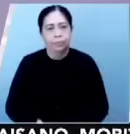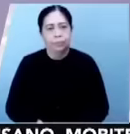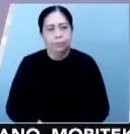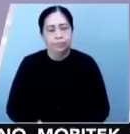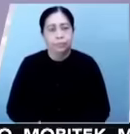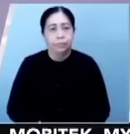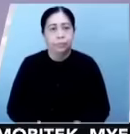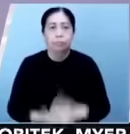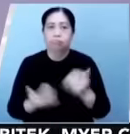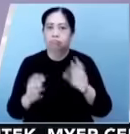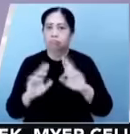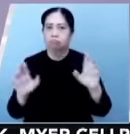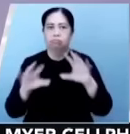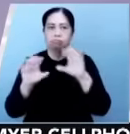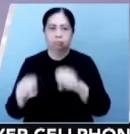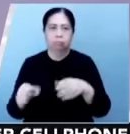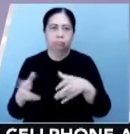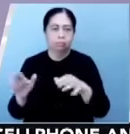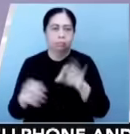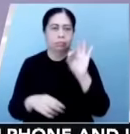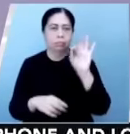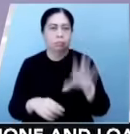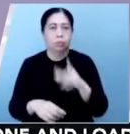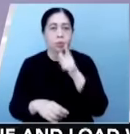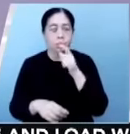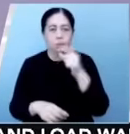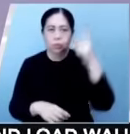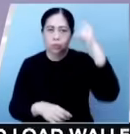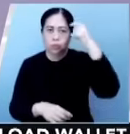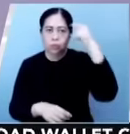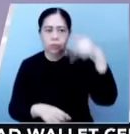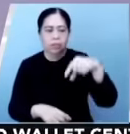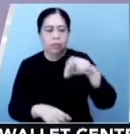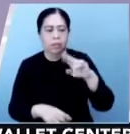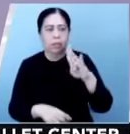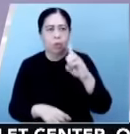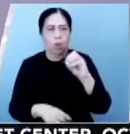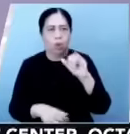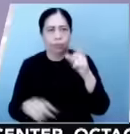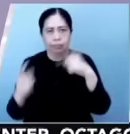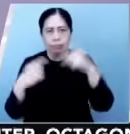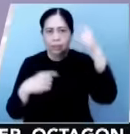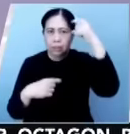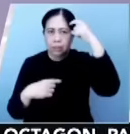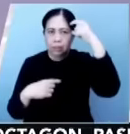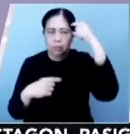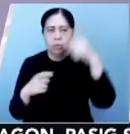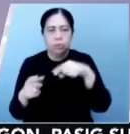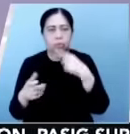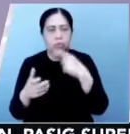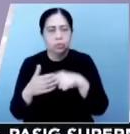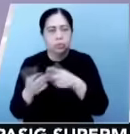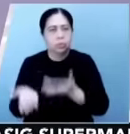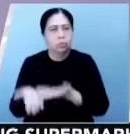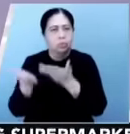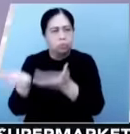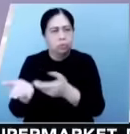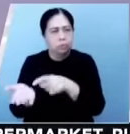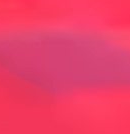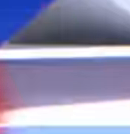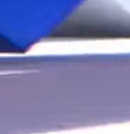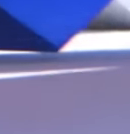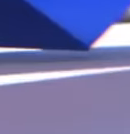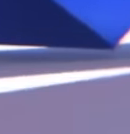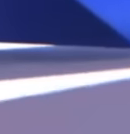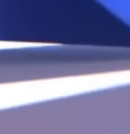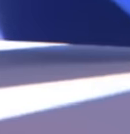Ipinaaresto na ng Senado si Pastor Apollo Quiboloy dahil no show sa inihaing show cause order. Nakatutok si Salima Refra.